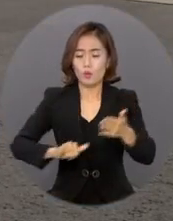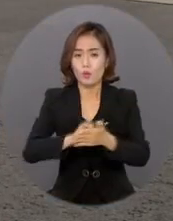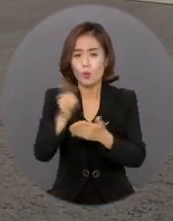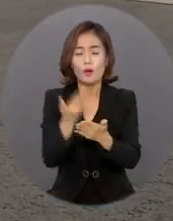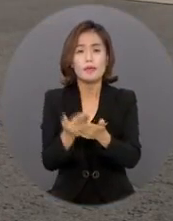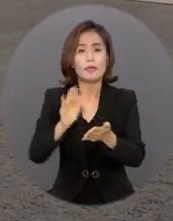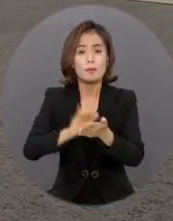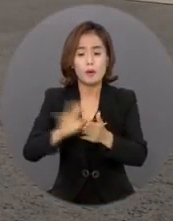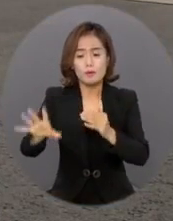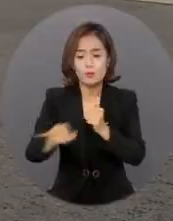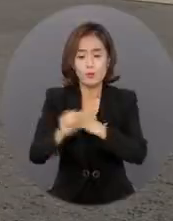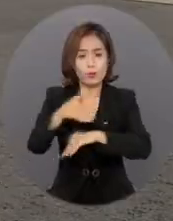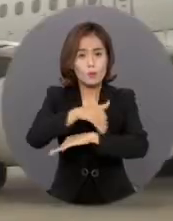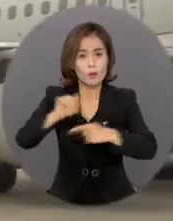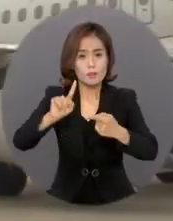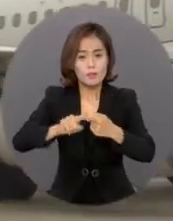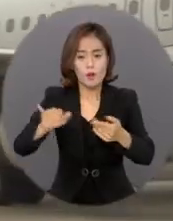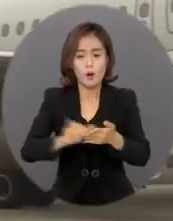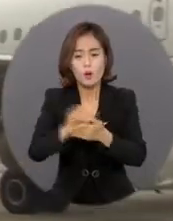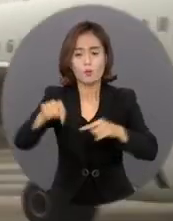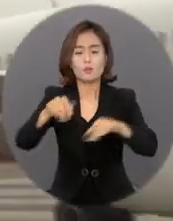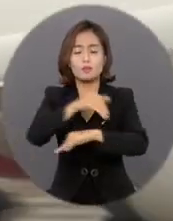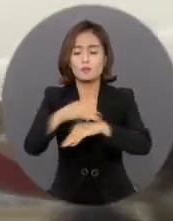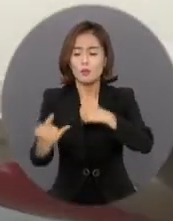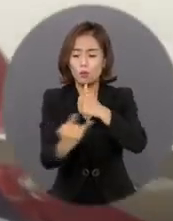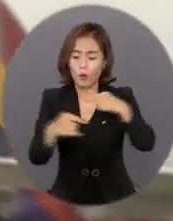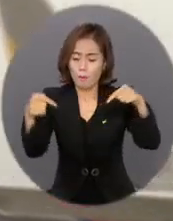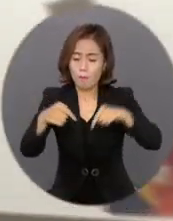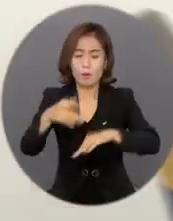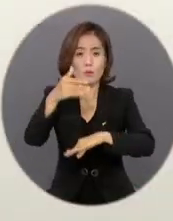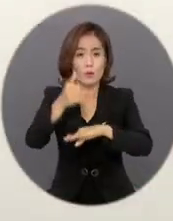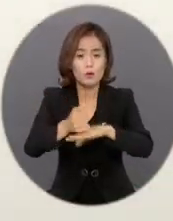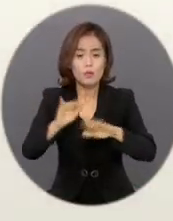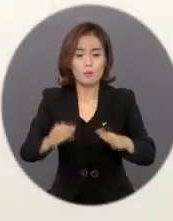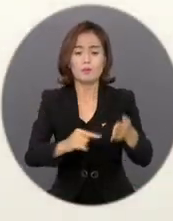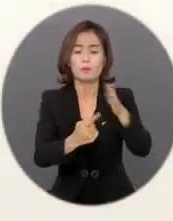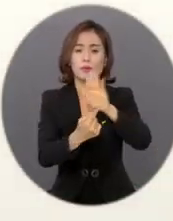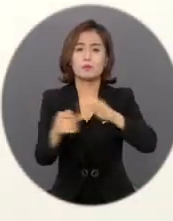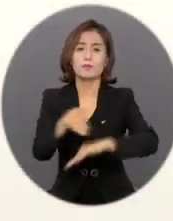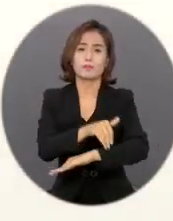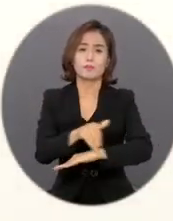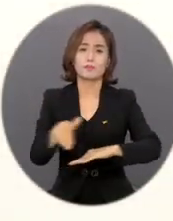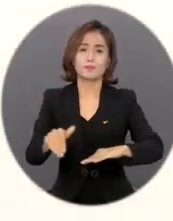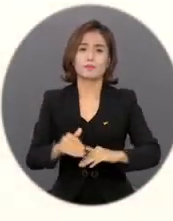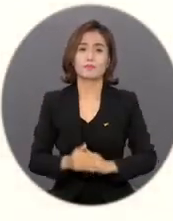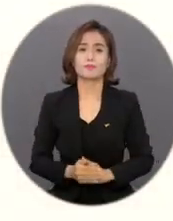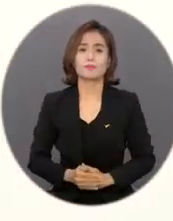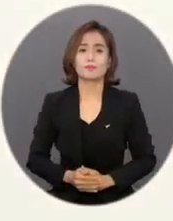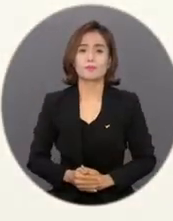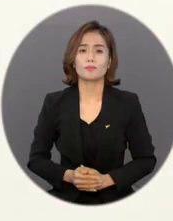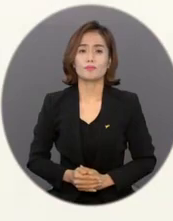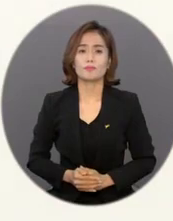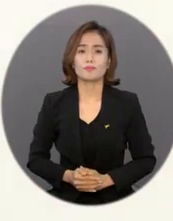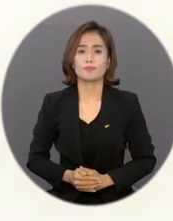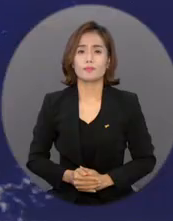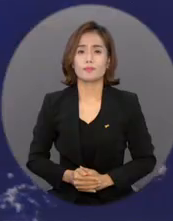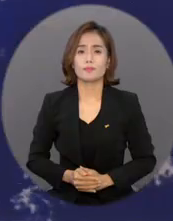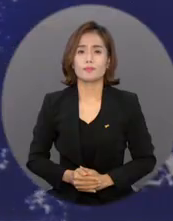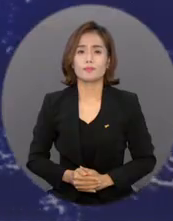공항개발 종합계획안은 항공정책위원회 심의를 통해 이번 달에 고시될 예정입니다.